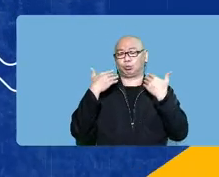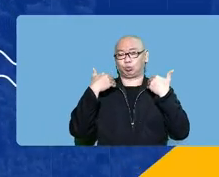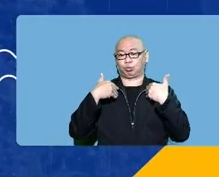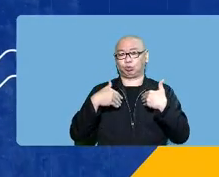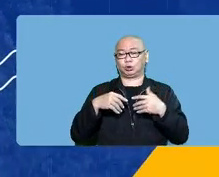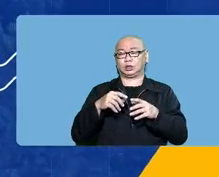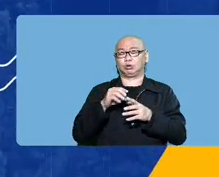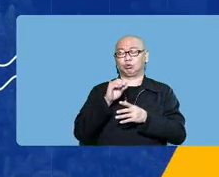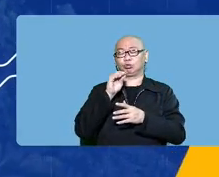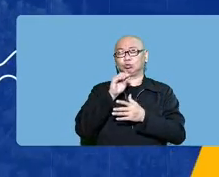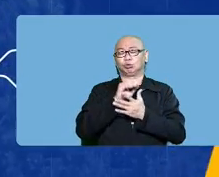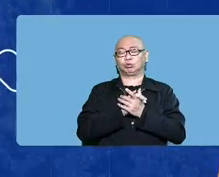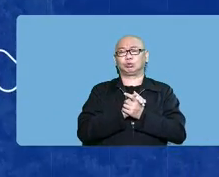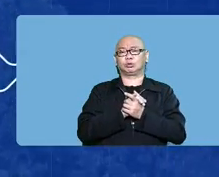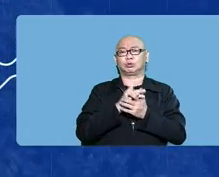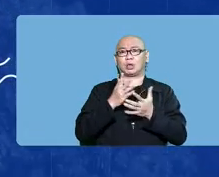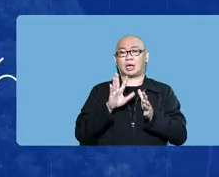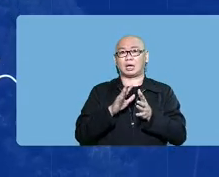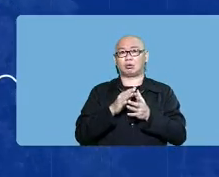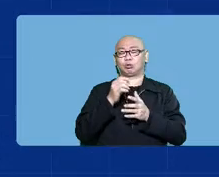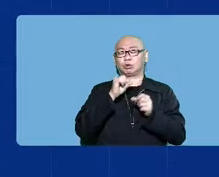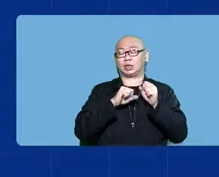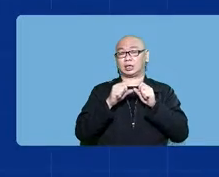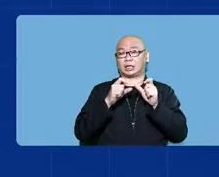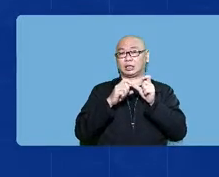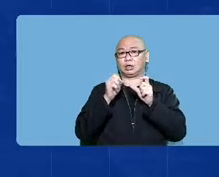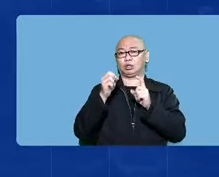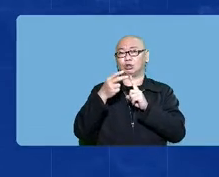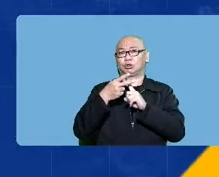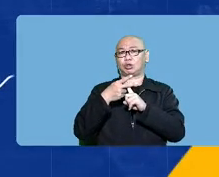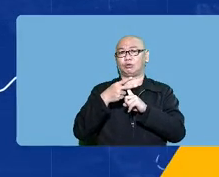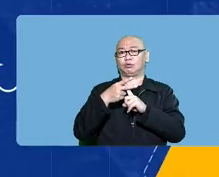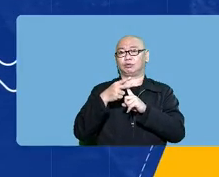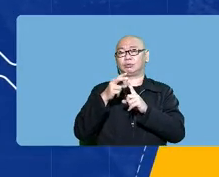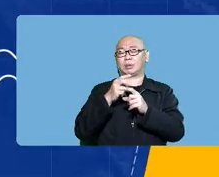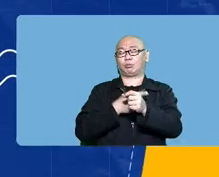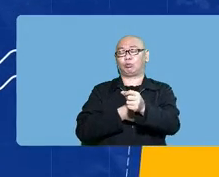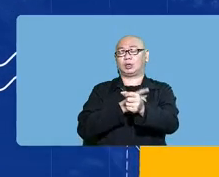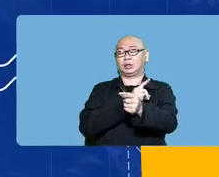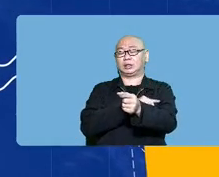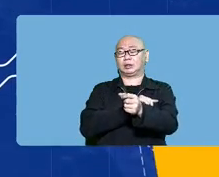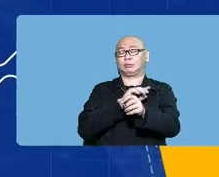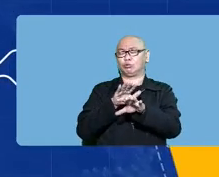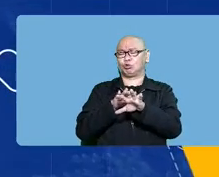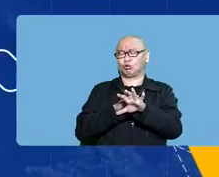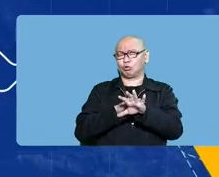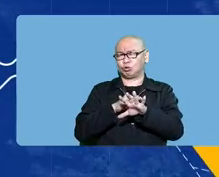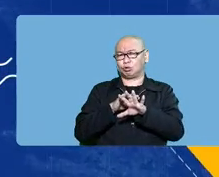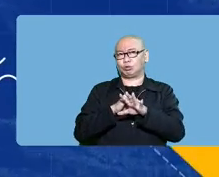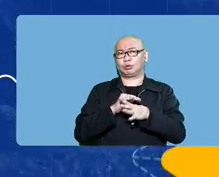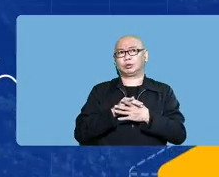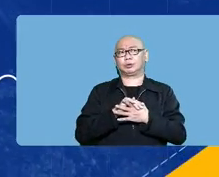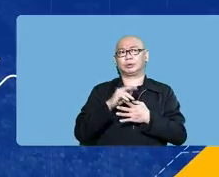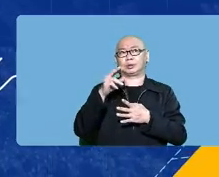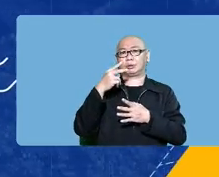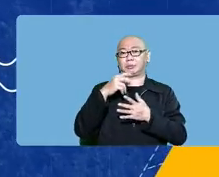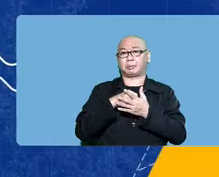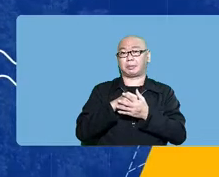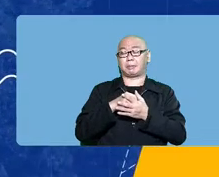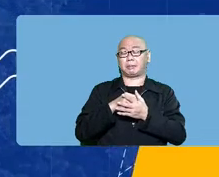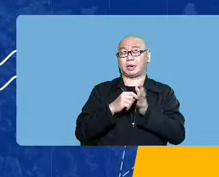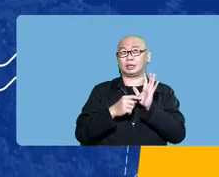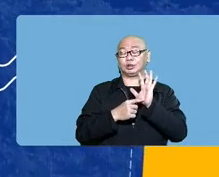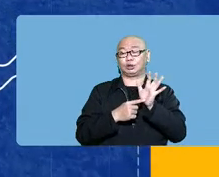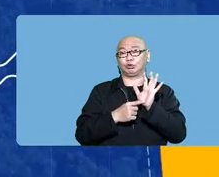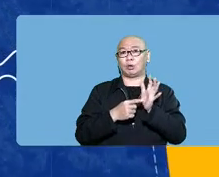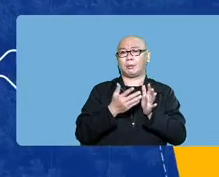Untuk kegiatan soft skill-nya yang jelas-jelas terbina pada mahasiswa adalah